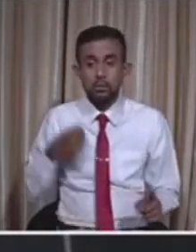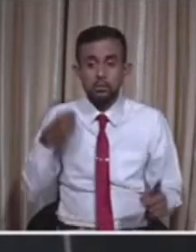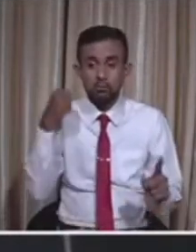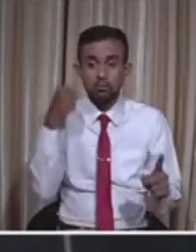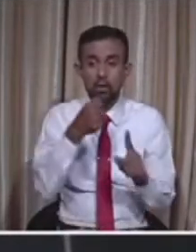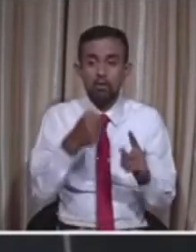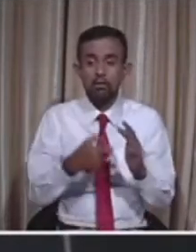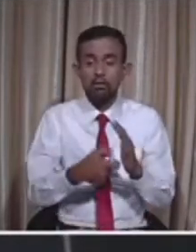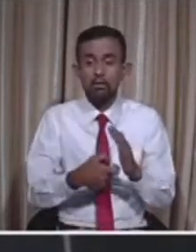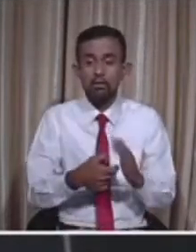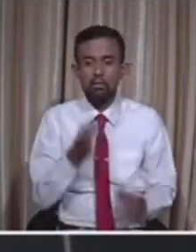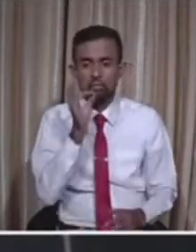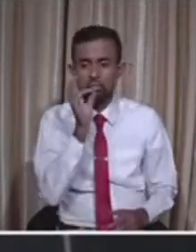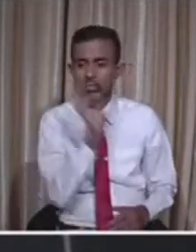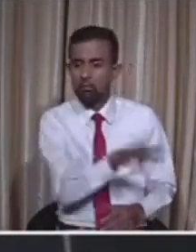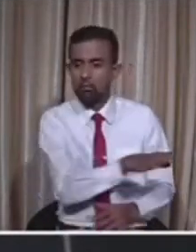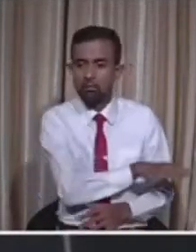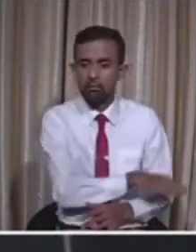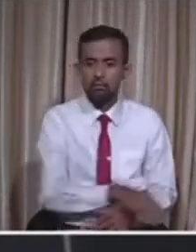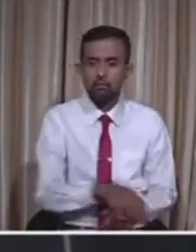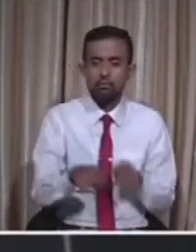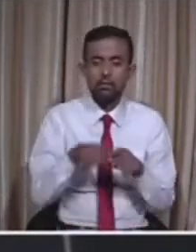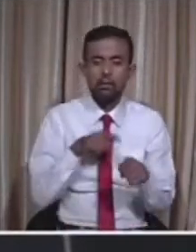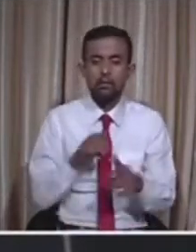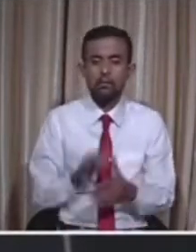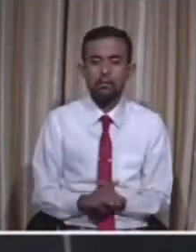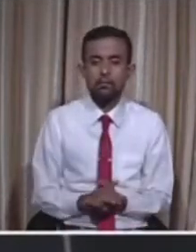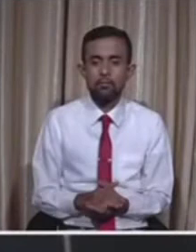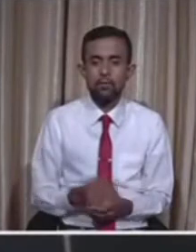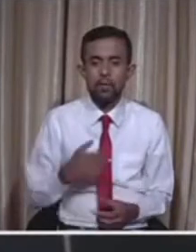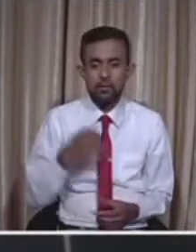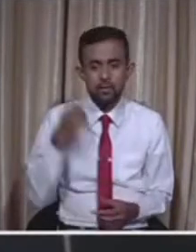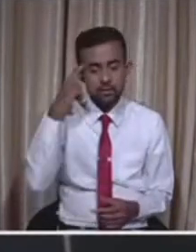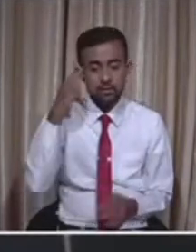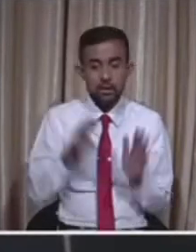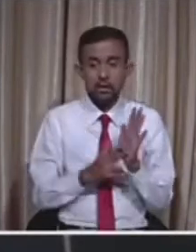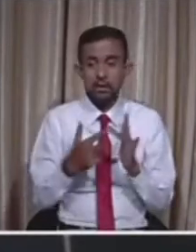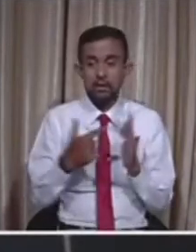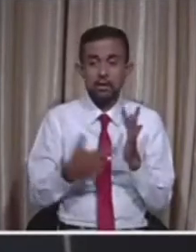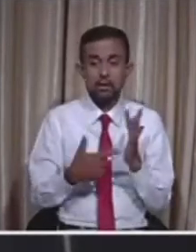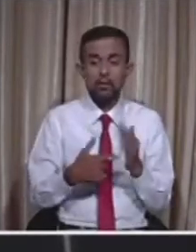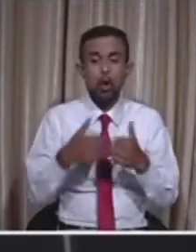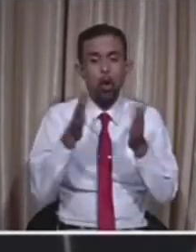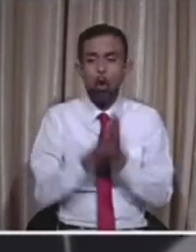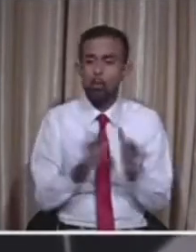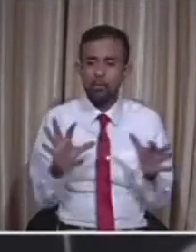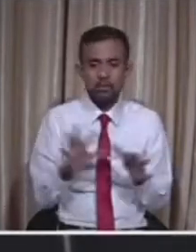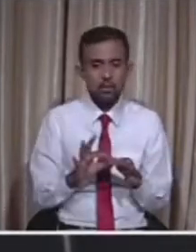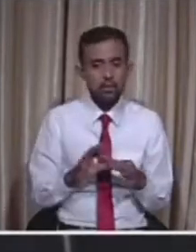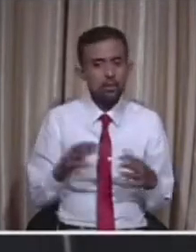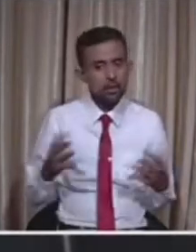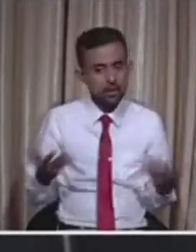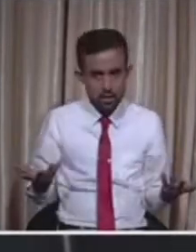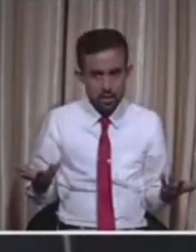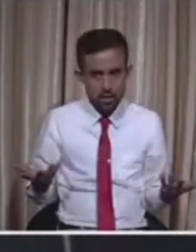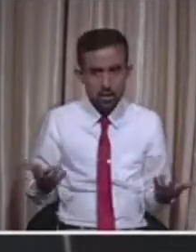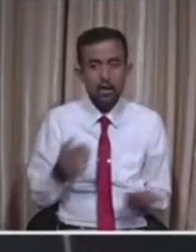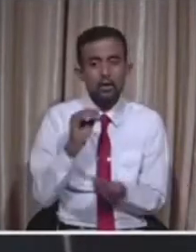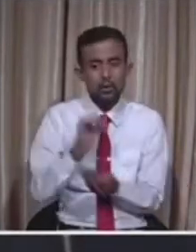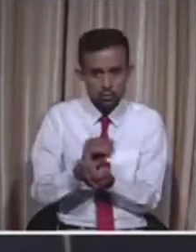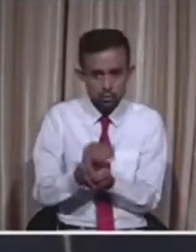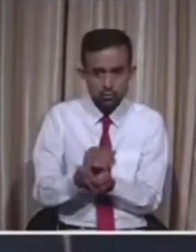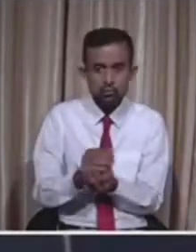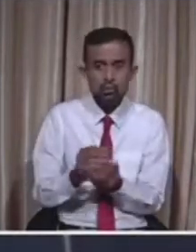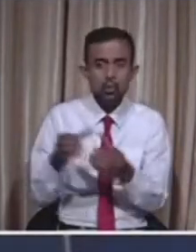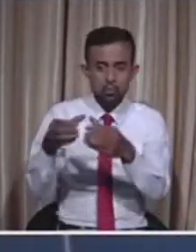තැනකට, කෙළ ගහන තැනකට පත් වෙලා තිබෙනවා. අපි විශ්වාස කරනවා නිට්ටඹුව හිටපු සියලු දෙනායකට සම්බන්ධ නැහැ කියලා අපි දන්නවා. බේරන්න උත්සාහ කරපු කට්ටිය